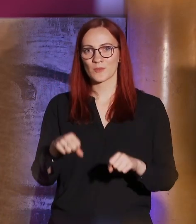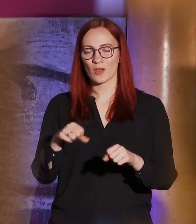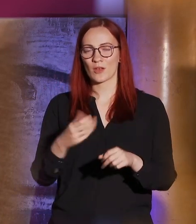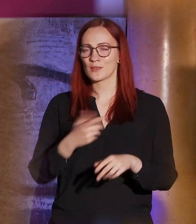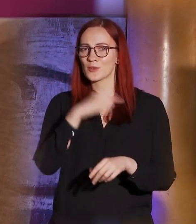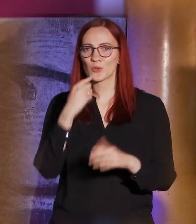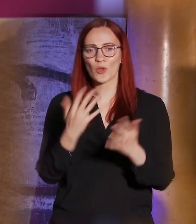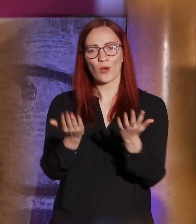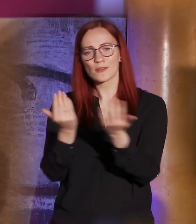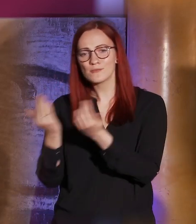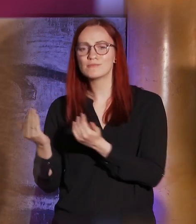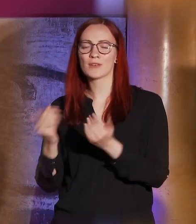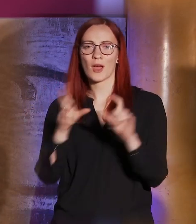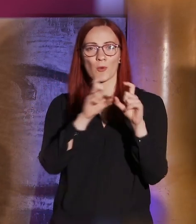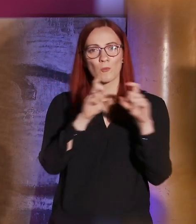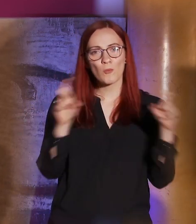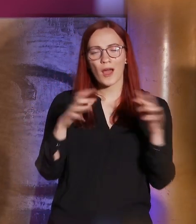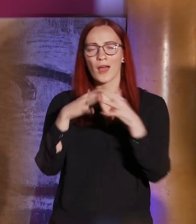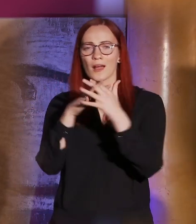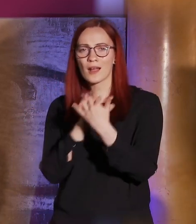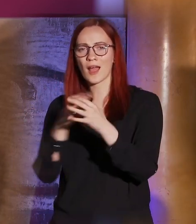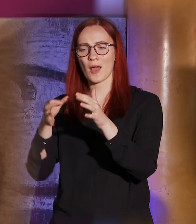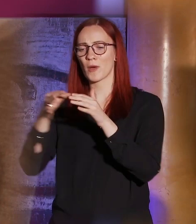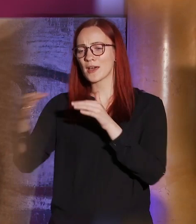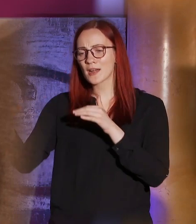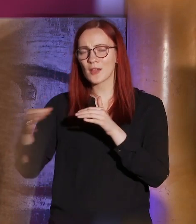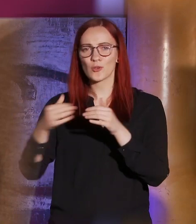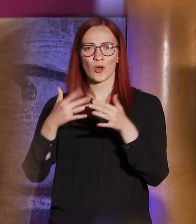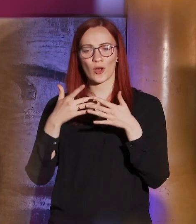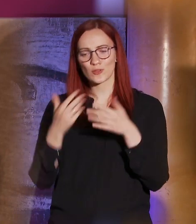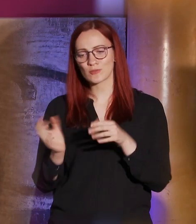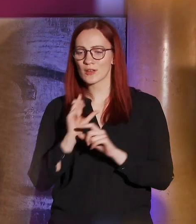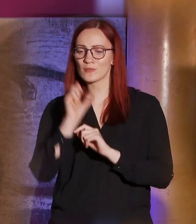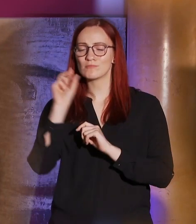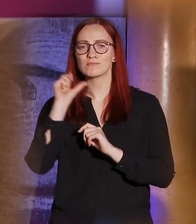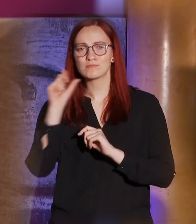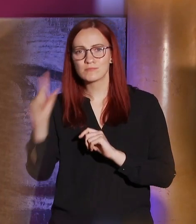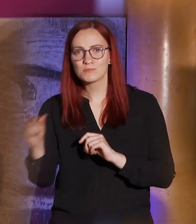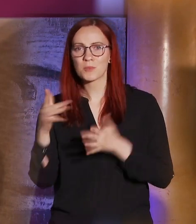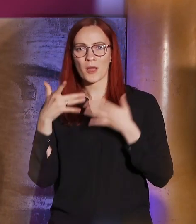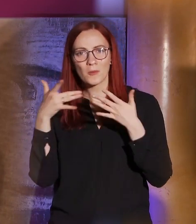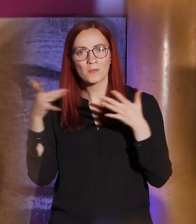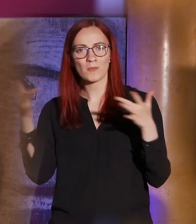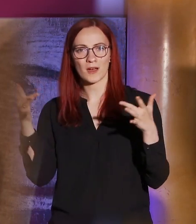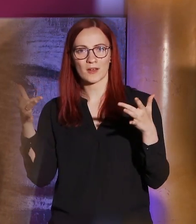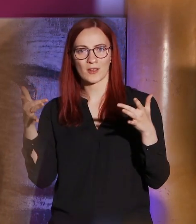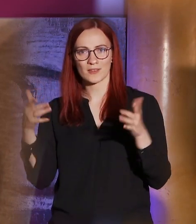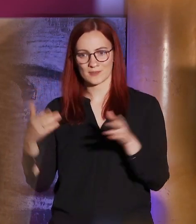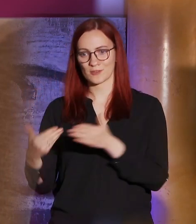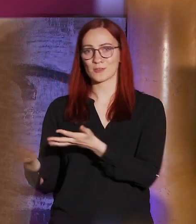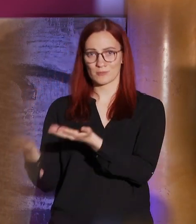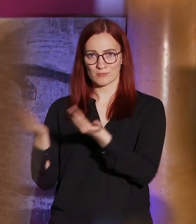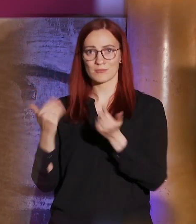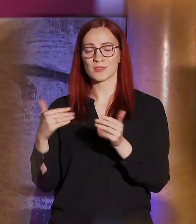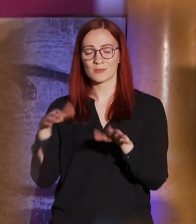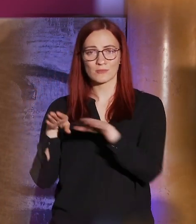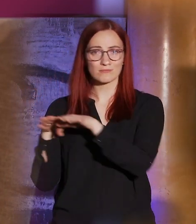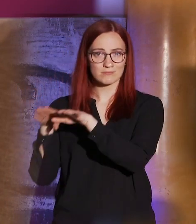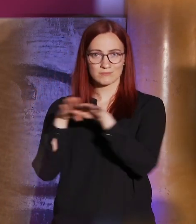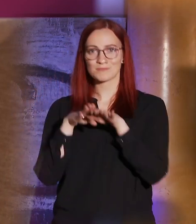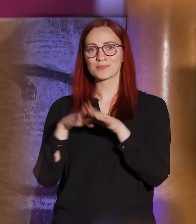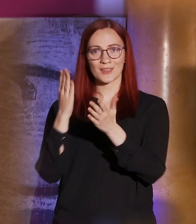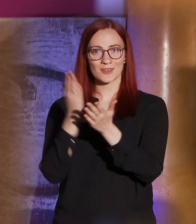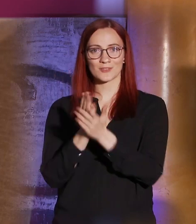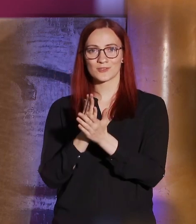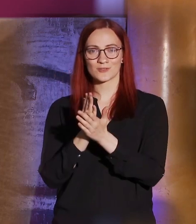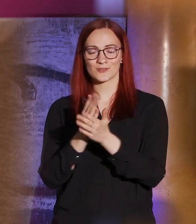kviečia mokyklos į kaimus ir rajonus važiuoti, rodyti, priima mus lygiaverčiai. Jie turi rinktis, nes